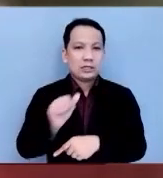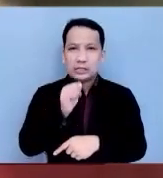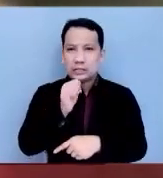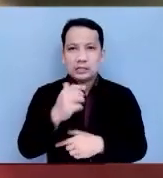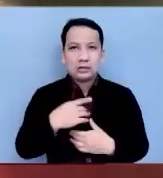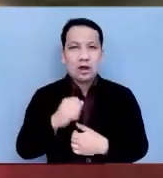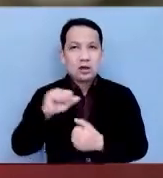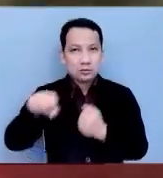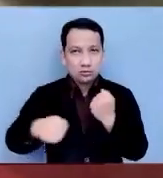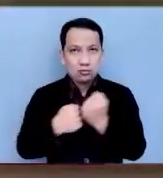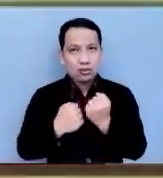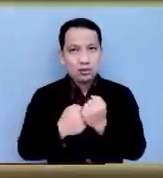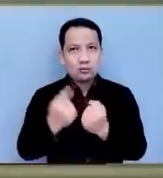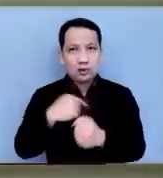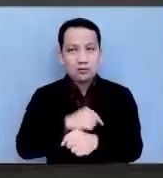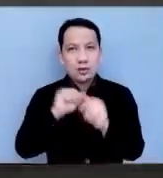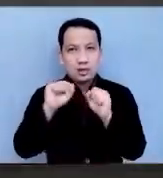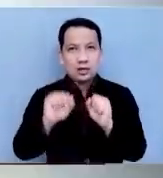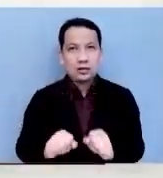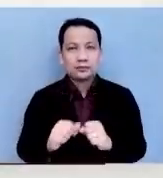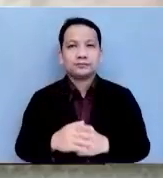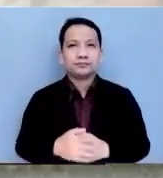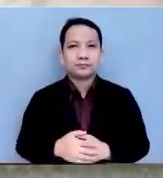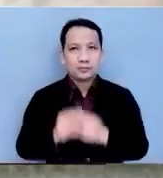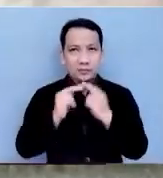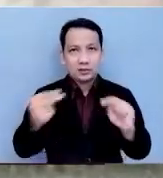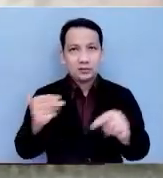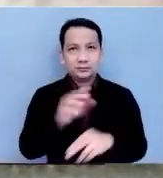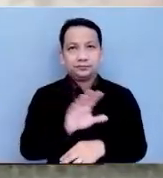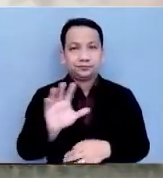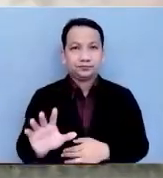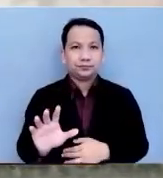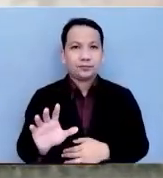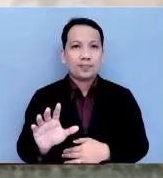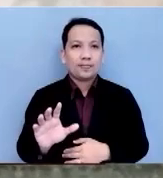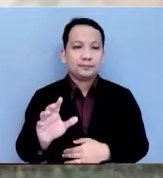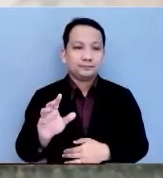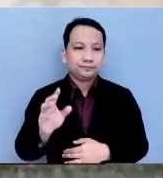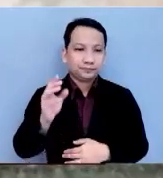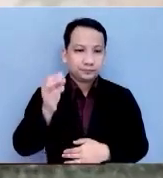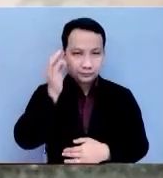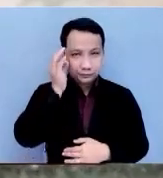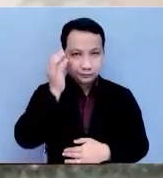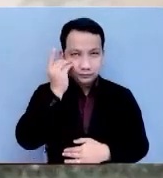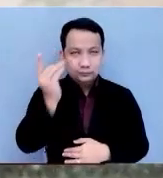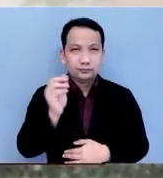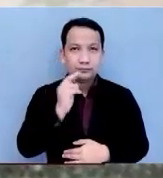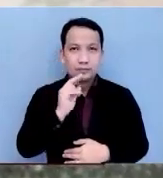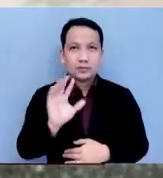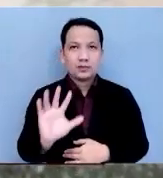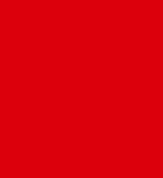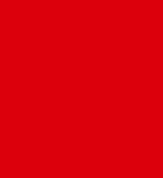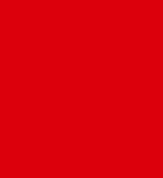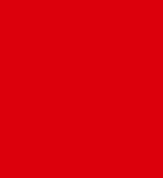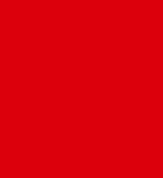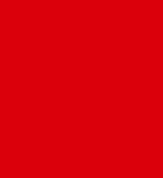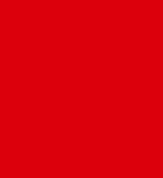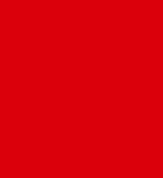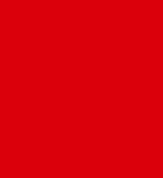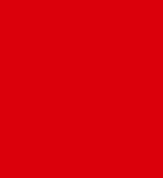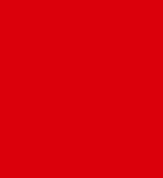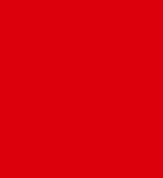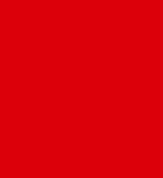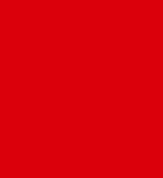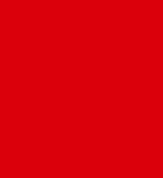Supportahan na lang muna natin hanggat kaya. Nagbabalita mula sa frontline, Faith Del Mundo, News 5. Mga